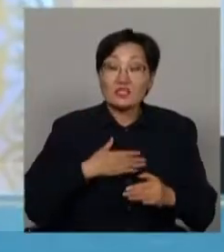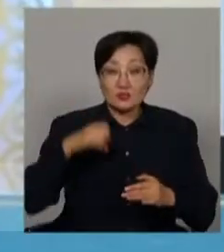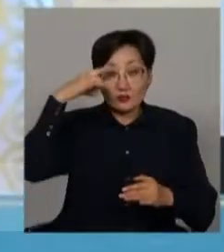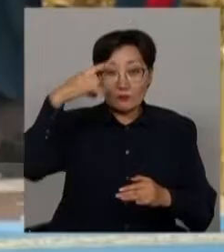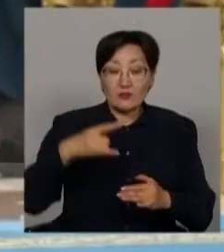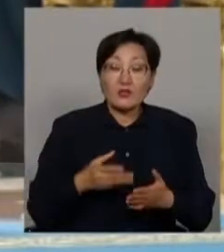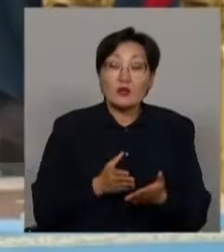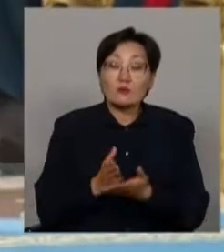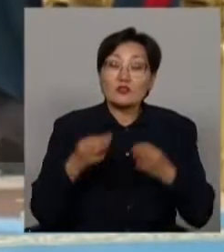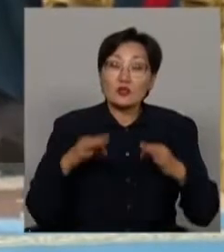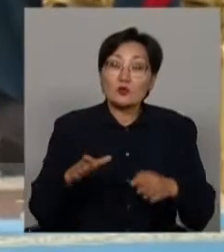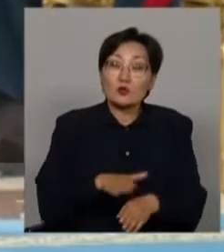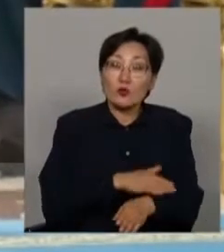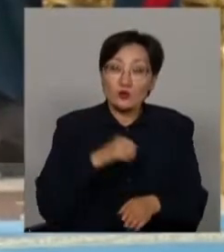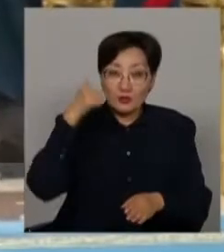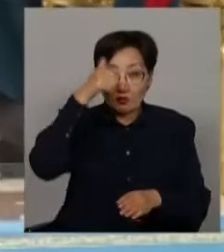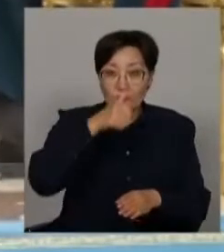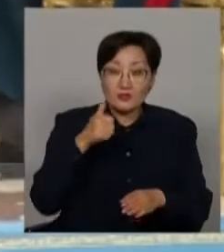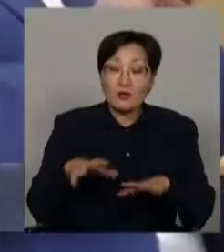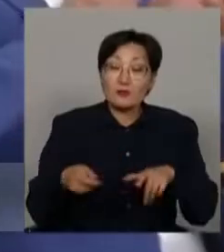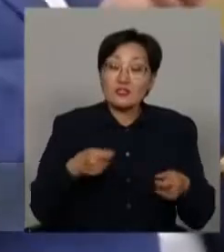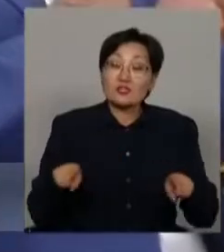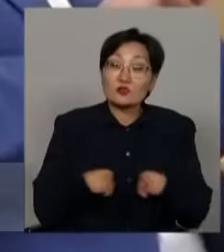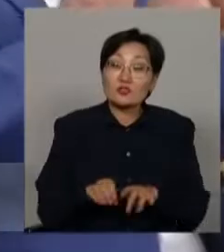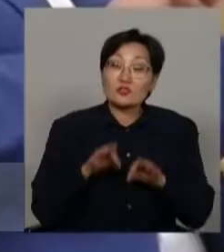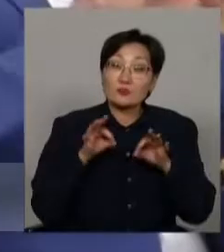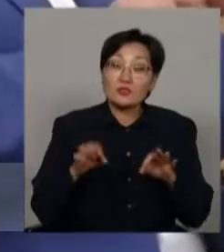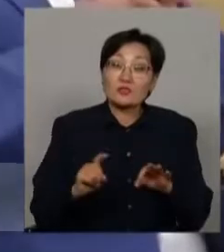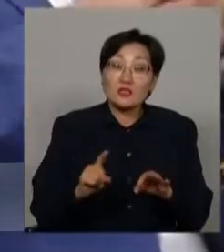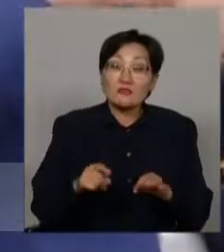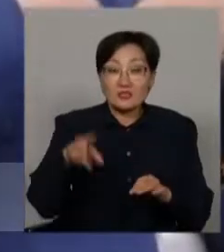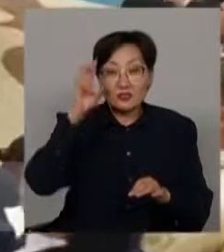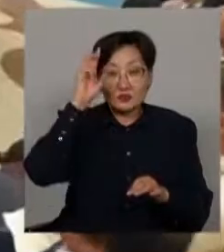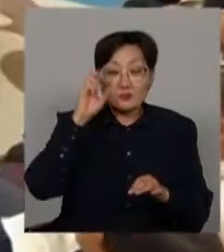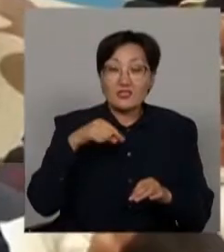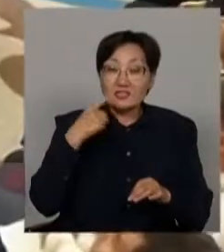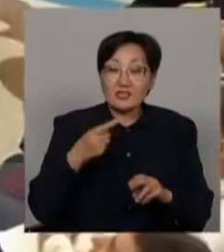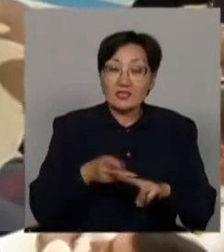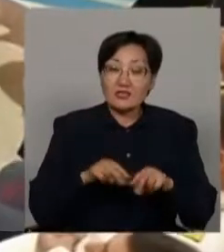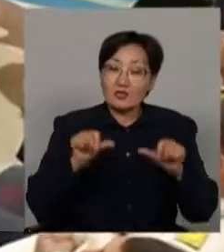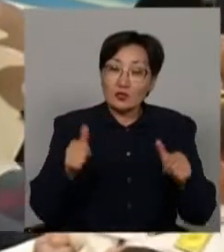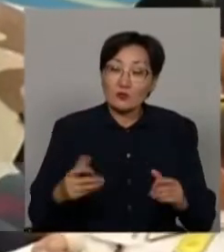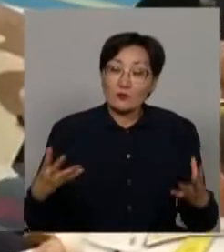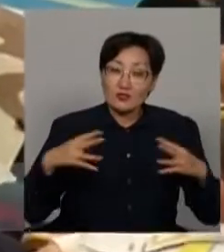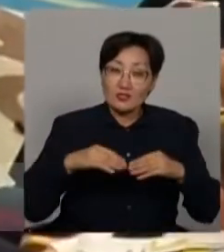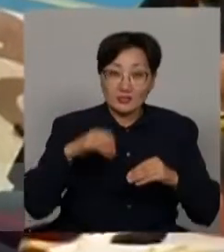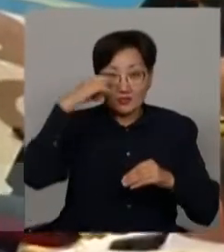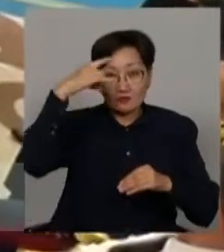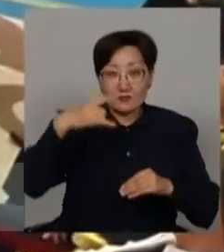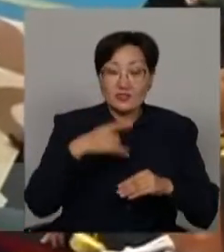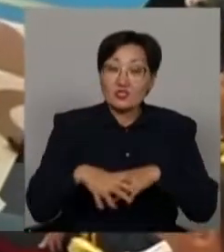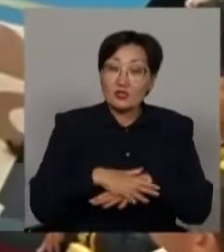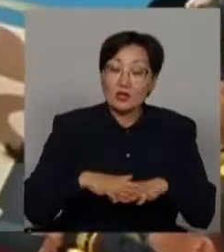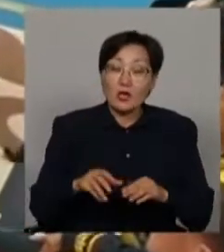шла к суверенитету долгие годы. Президент также подчеркнул, что государственный язык – это символ, объединяющий казахстанцев,